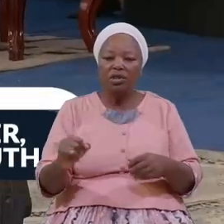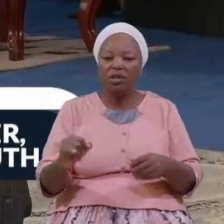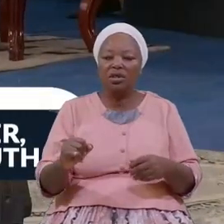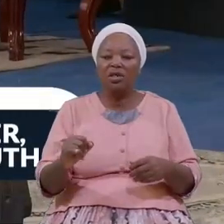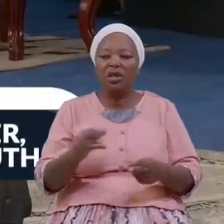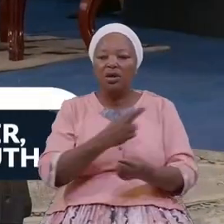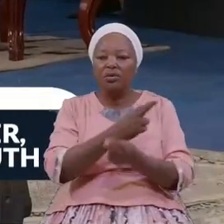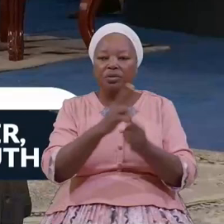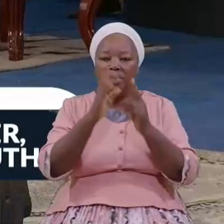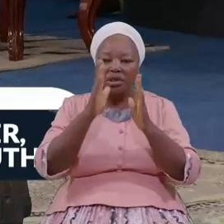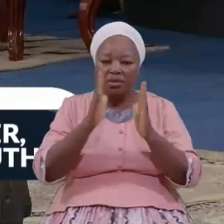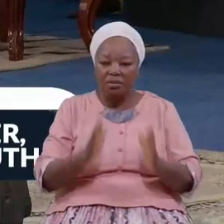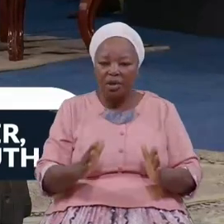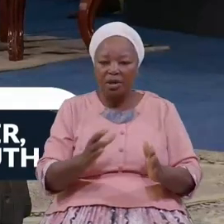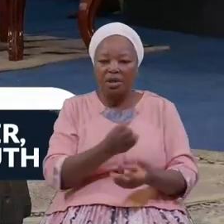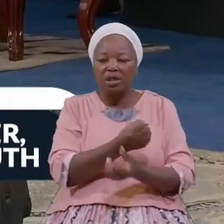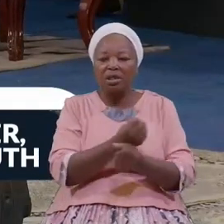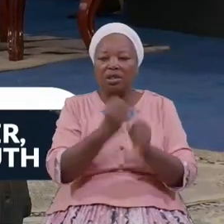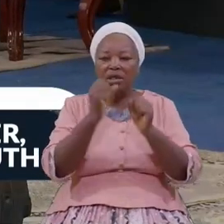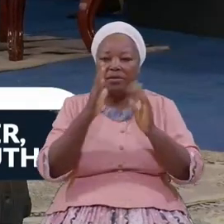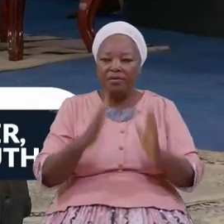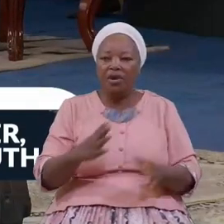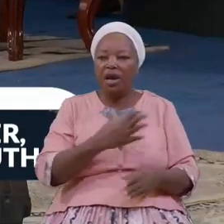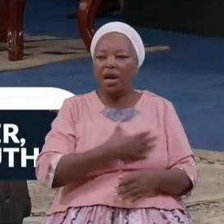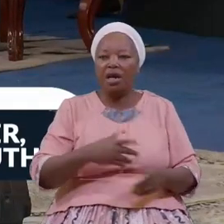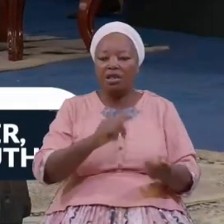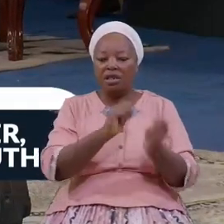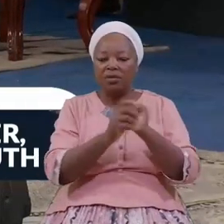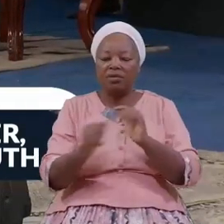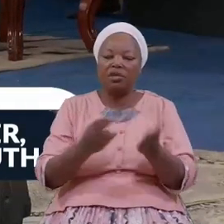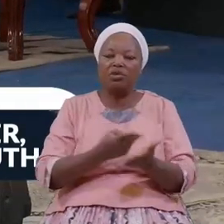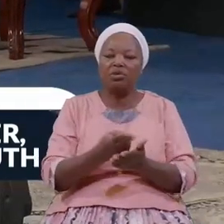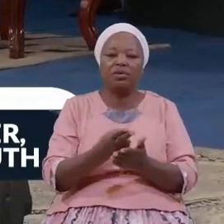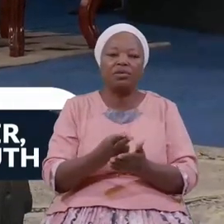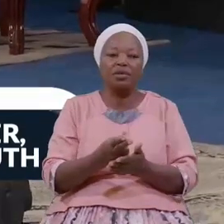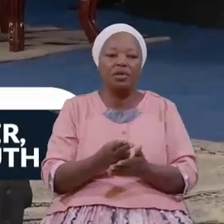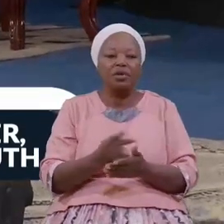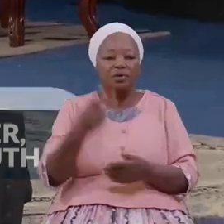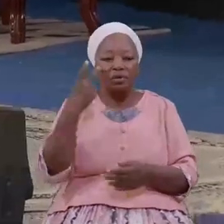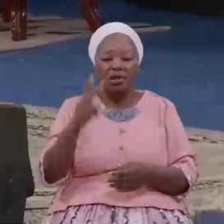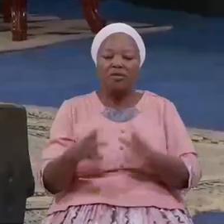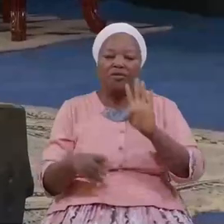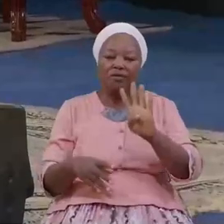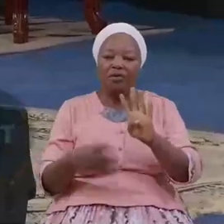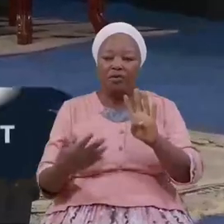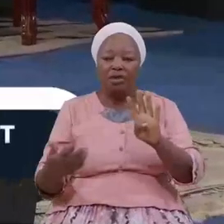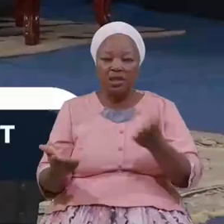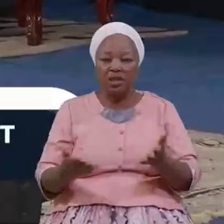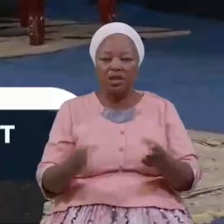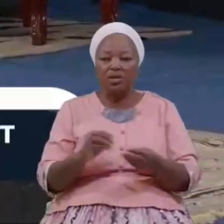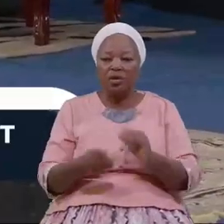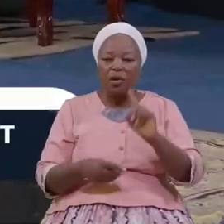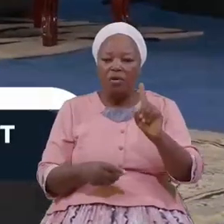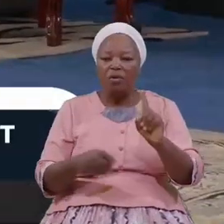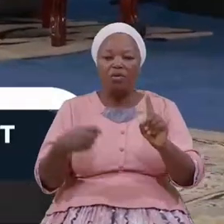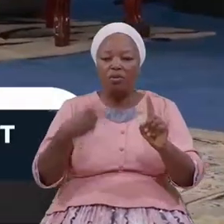qui donne la vie, le Sauveur et la vérité transformatrice. Nous allons voir ici quatre